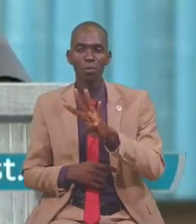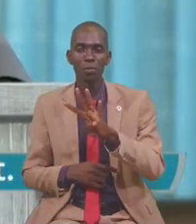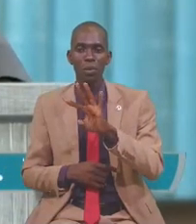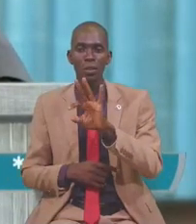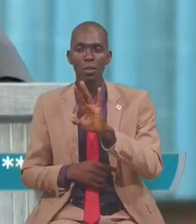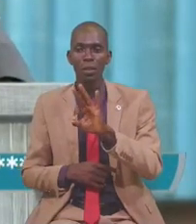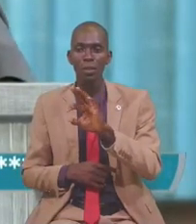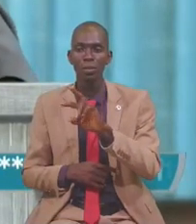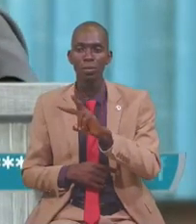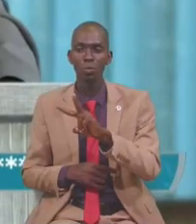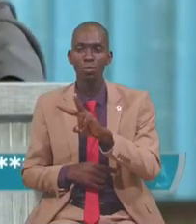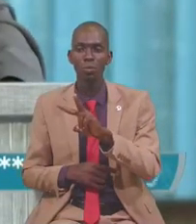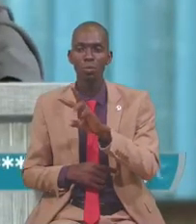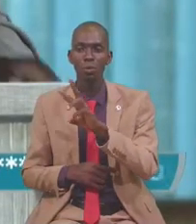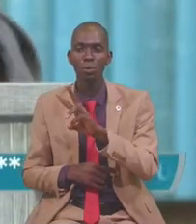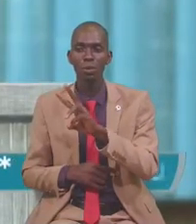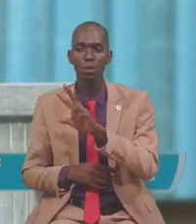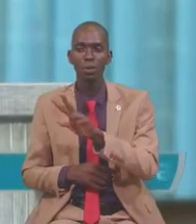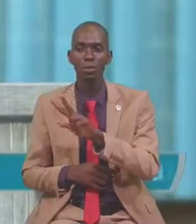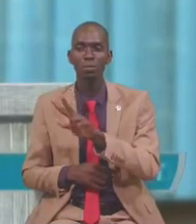2 6 3.